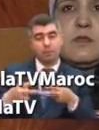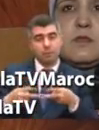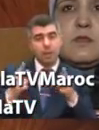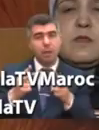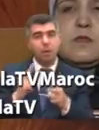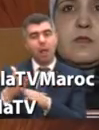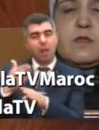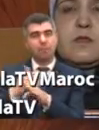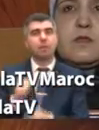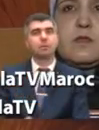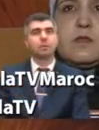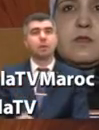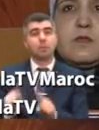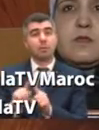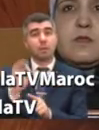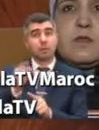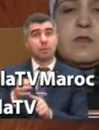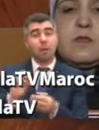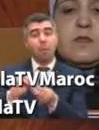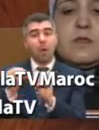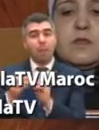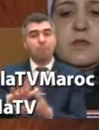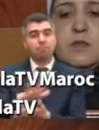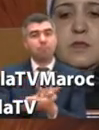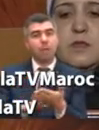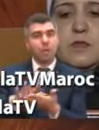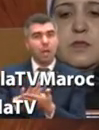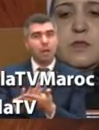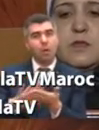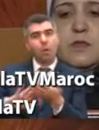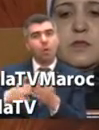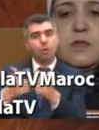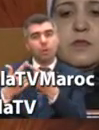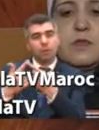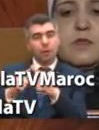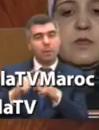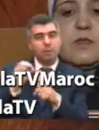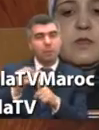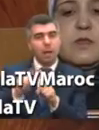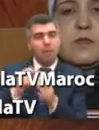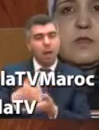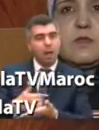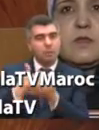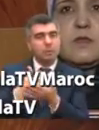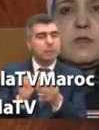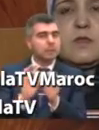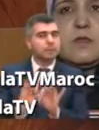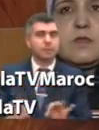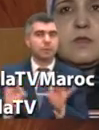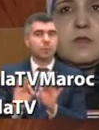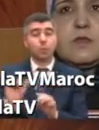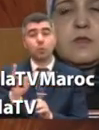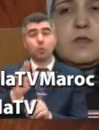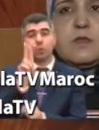الحكومات المتعاقبة. التطبيق لازالت عدة اختلالات تحول دون قيام هذا النظام بالدور الذي وضع من أجله. نسألكم